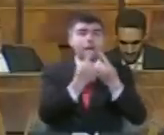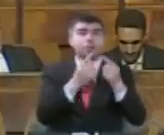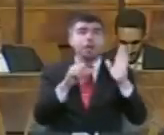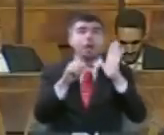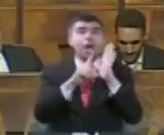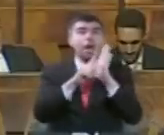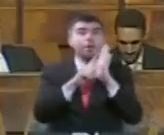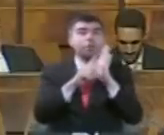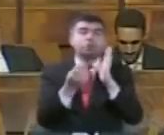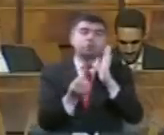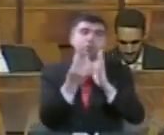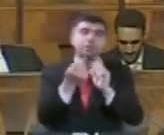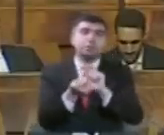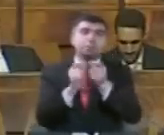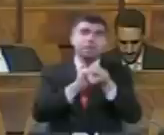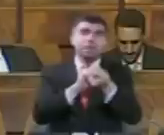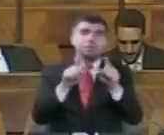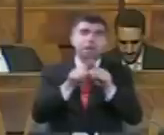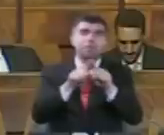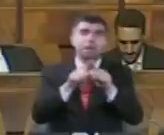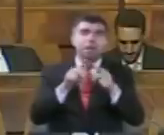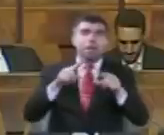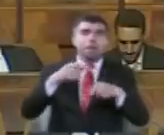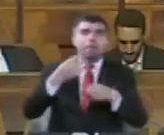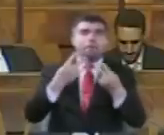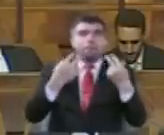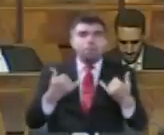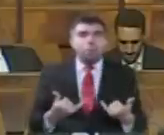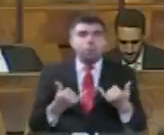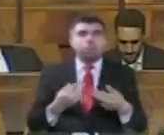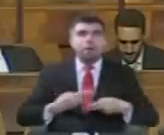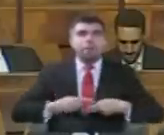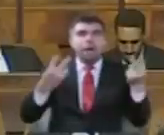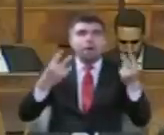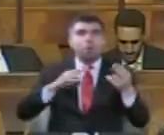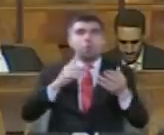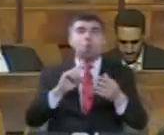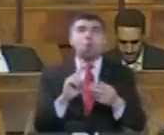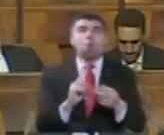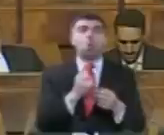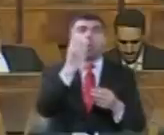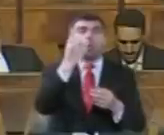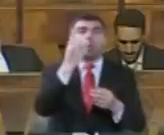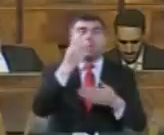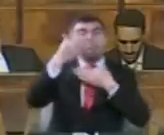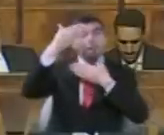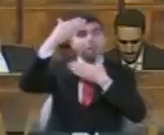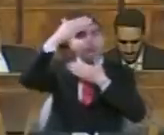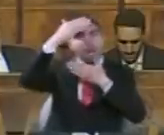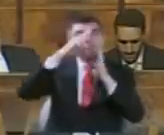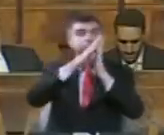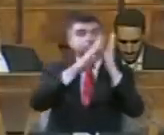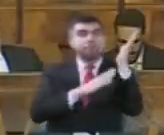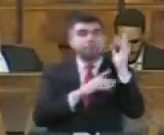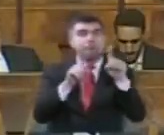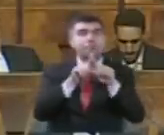مسوده مشروع قانون ان يطرح بهذه الطريقه ونحن نعلم انه لاول مره في تاريخنا المغربي يعدل